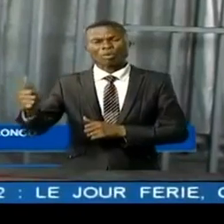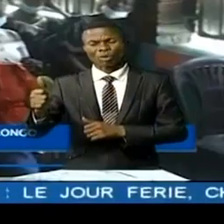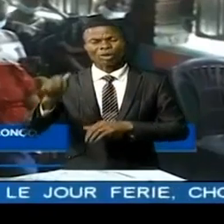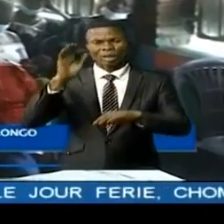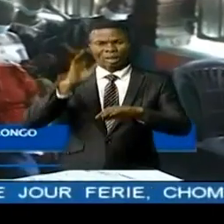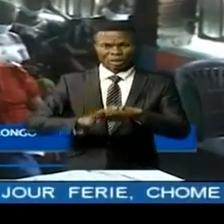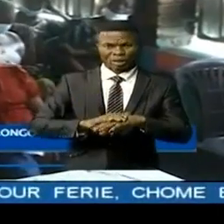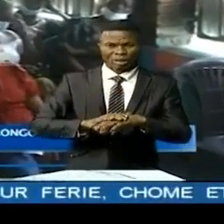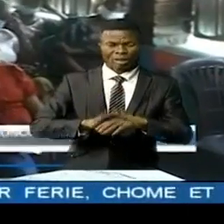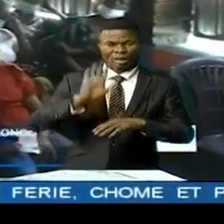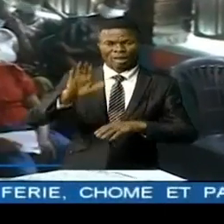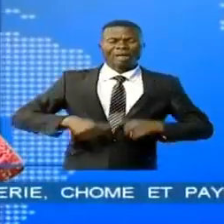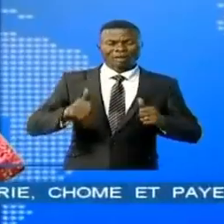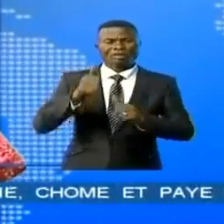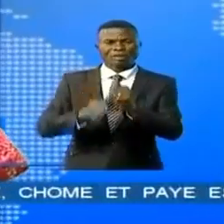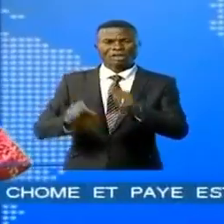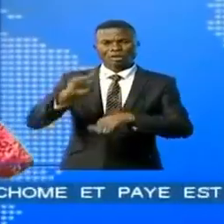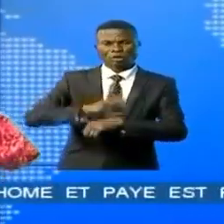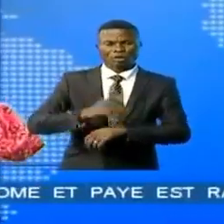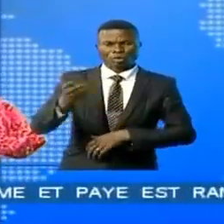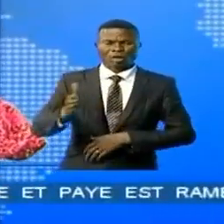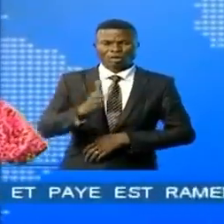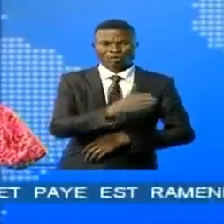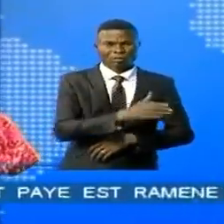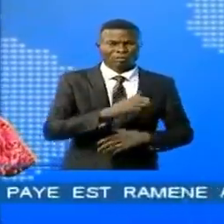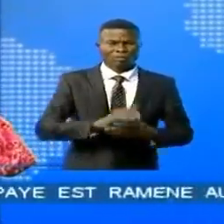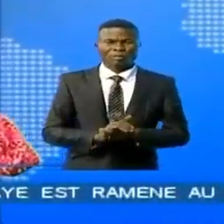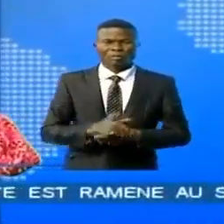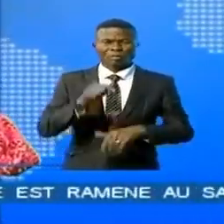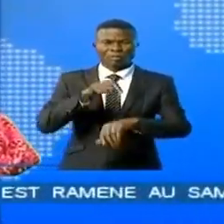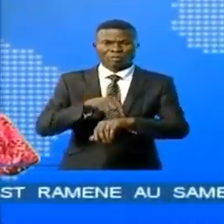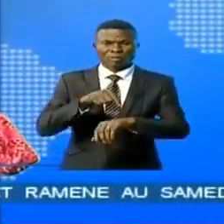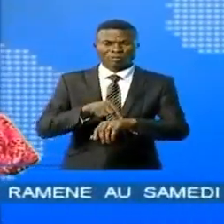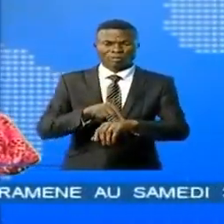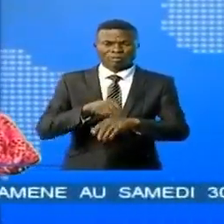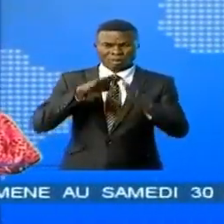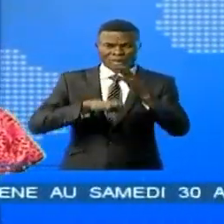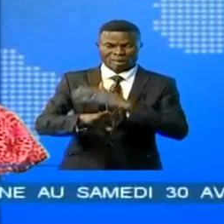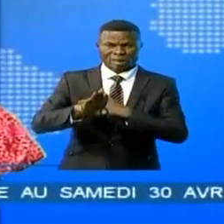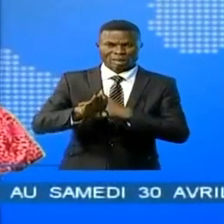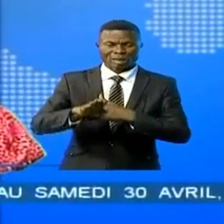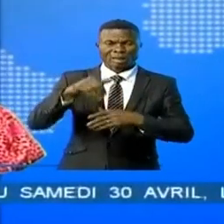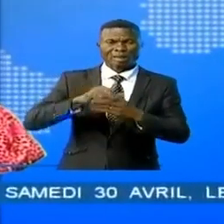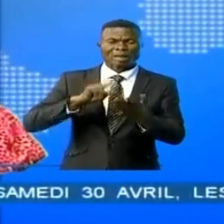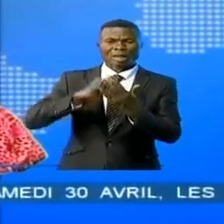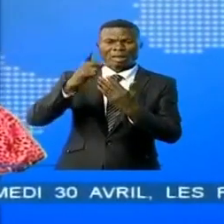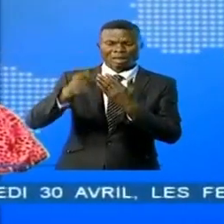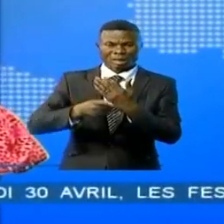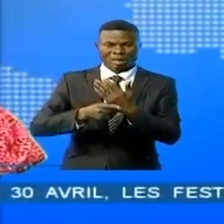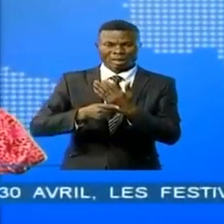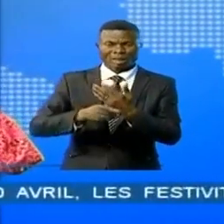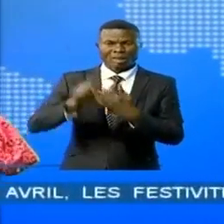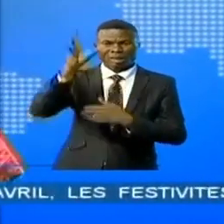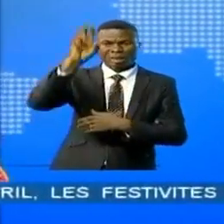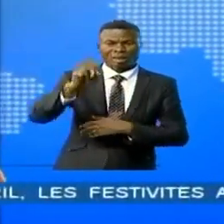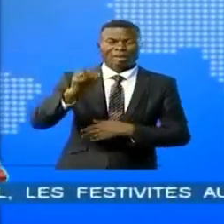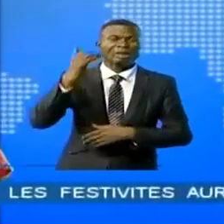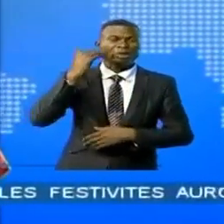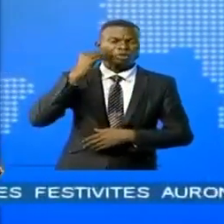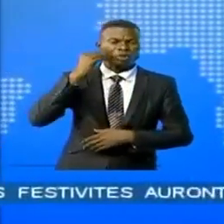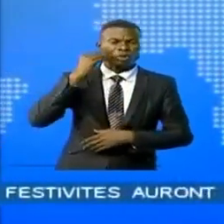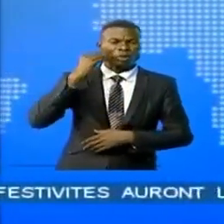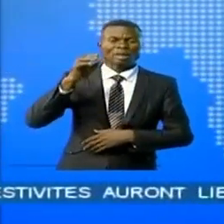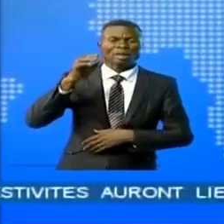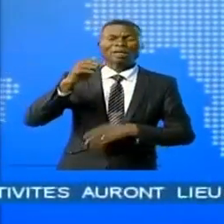à leur vie quotidienne et cette dette inscrire sur nos agendas de troupes son prochain tous les anciens